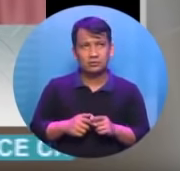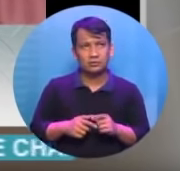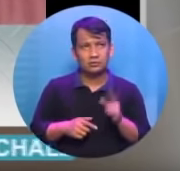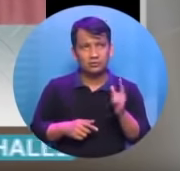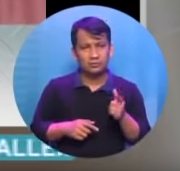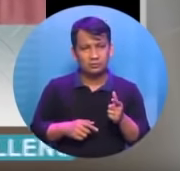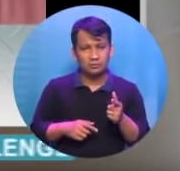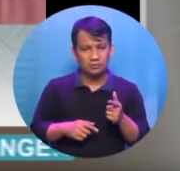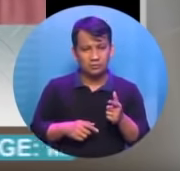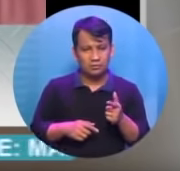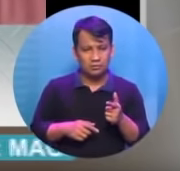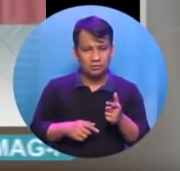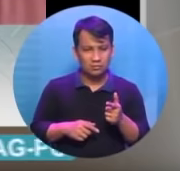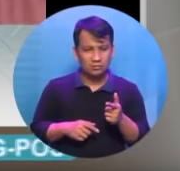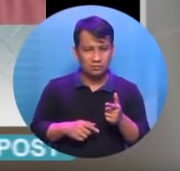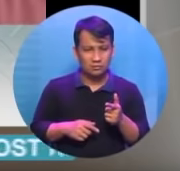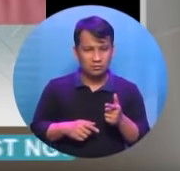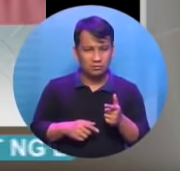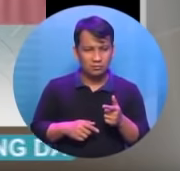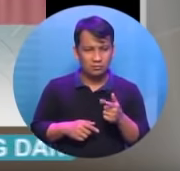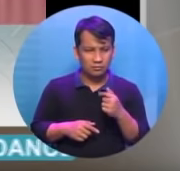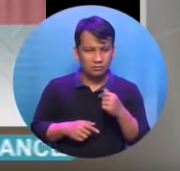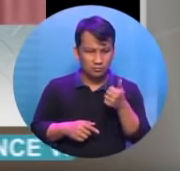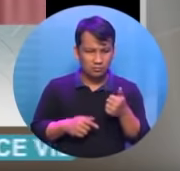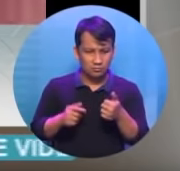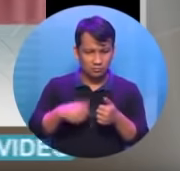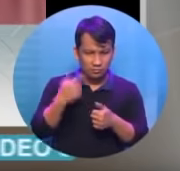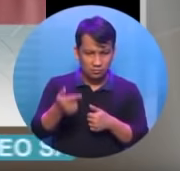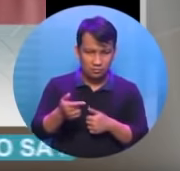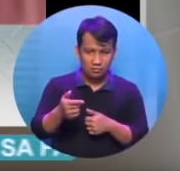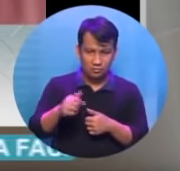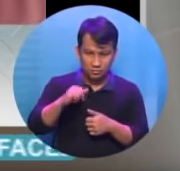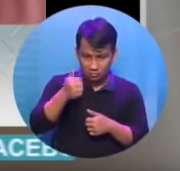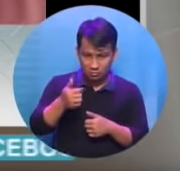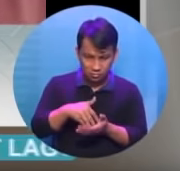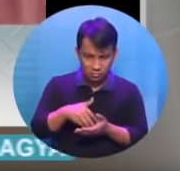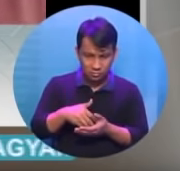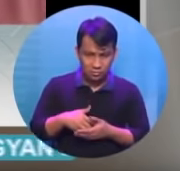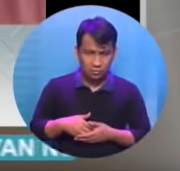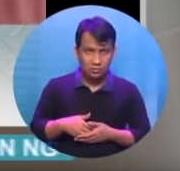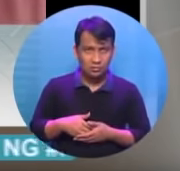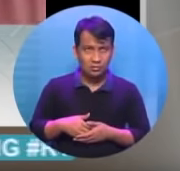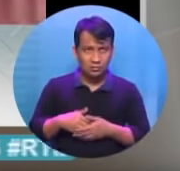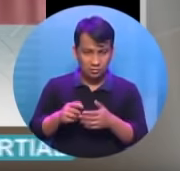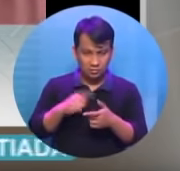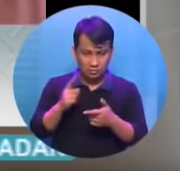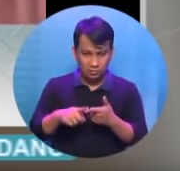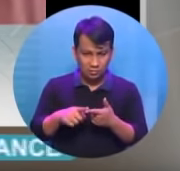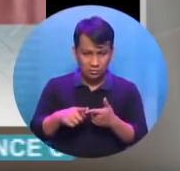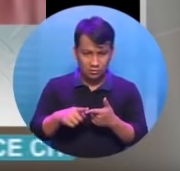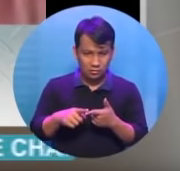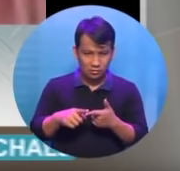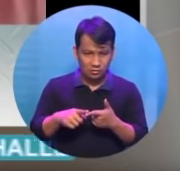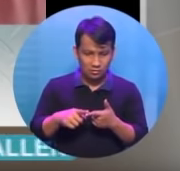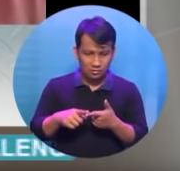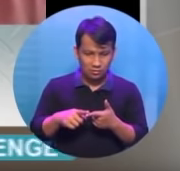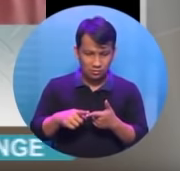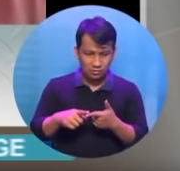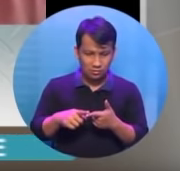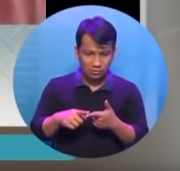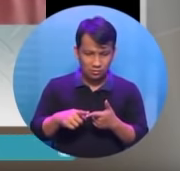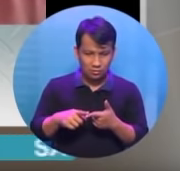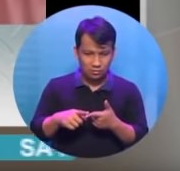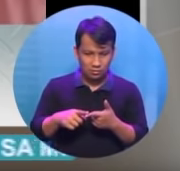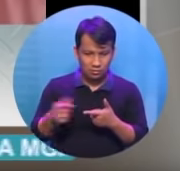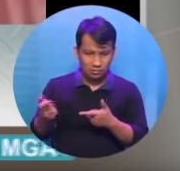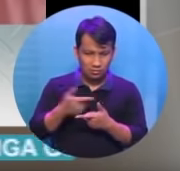Okay. Nung una pong huli nila, pinabukasan, tubusin ko, 50,000. Okay. Tapos, naging wala, yung lumabas yung EP